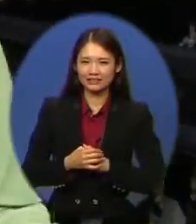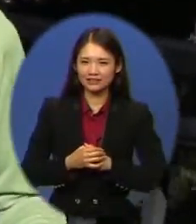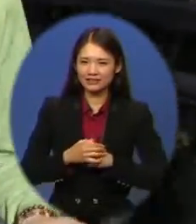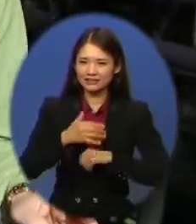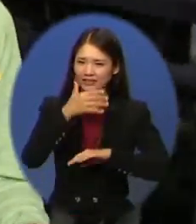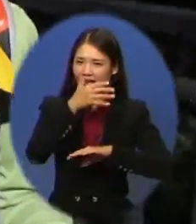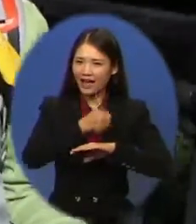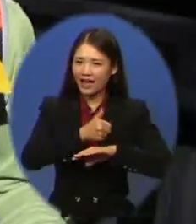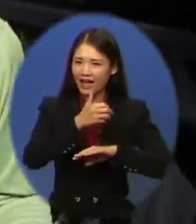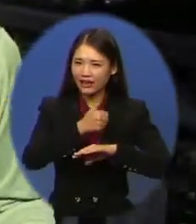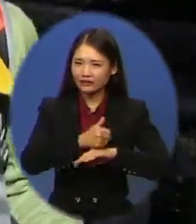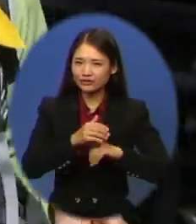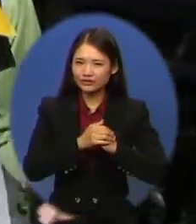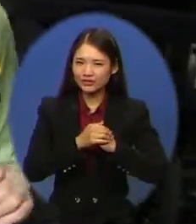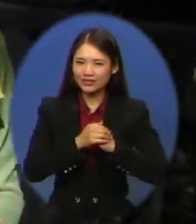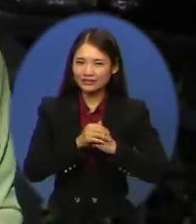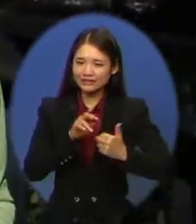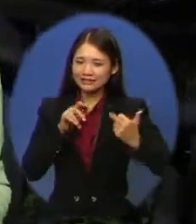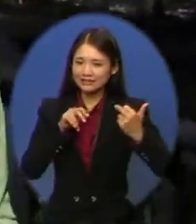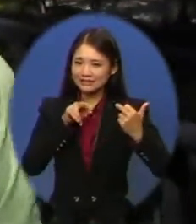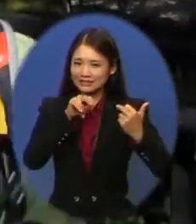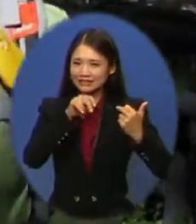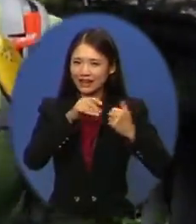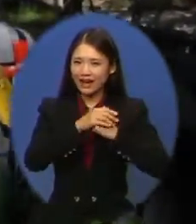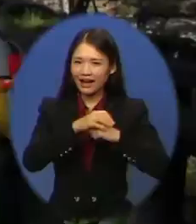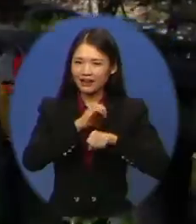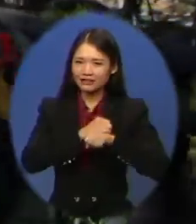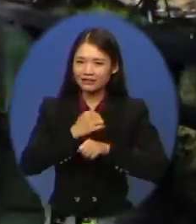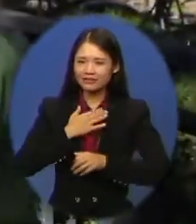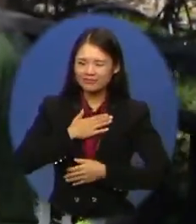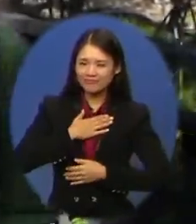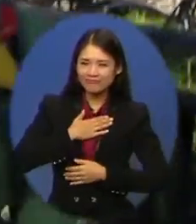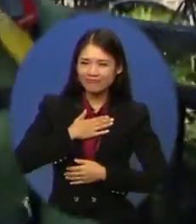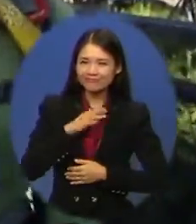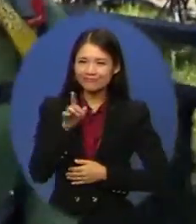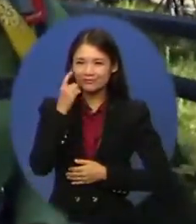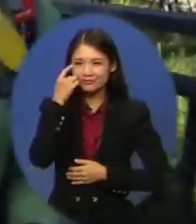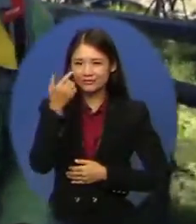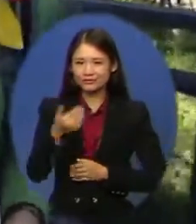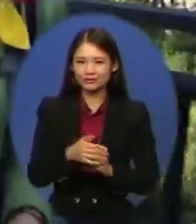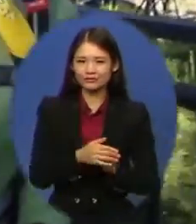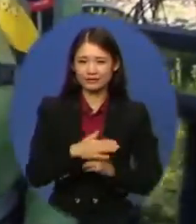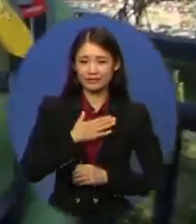이따가 네. 등산하실 텐데 네. 기분이 어떠세요? 기분이요? 아유.